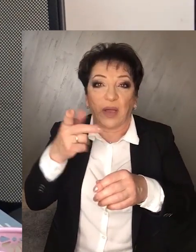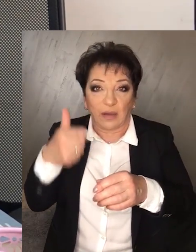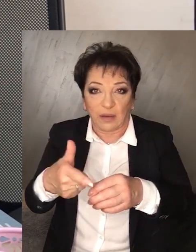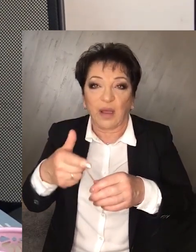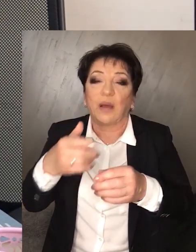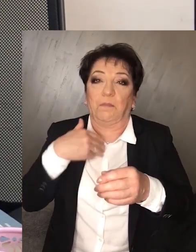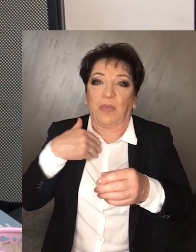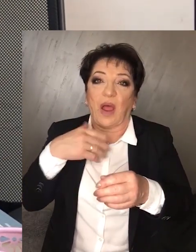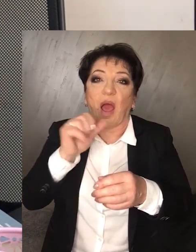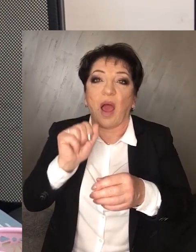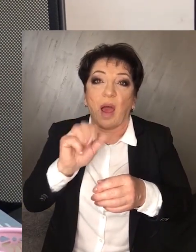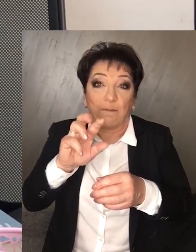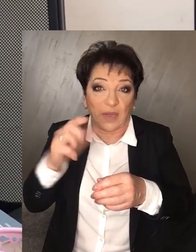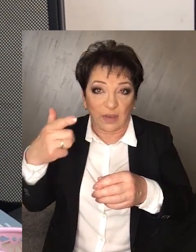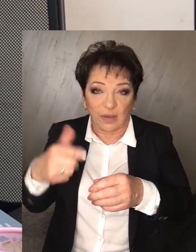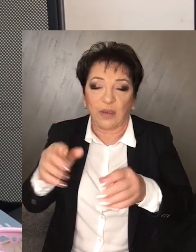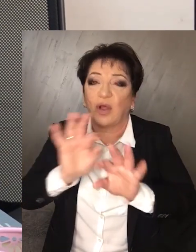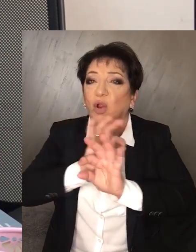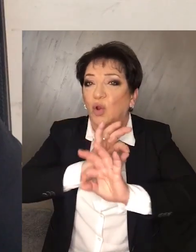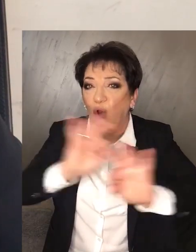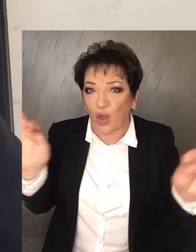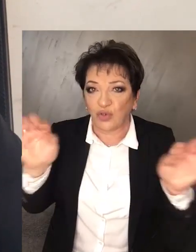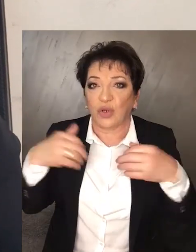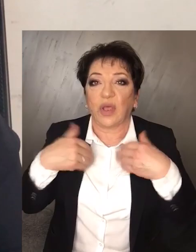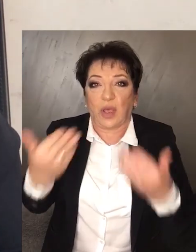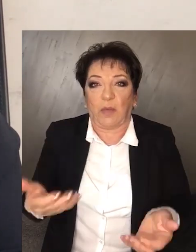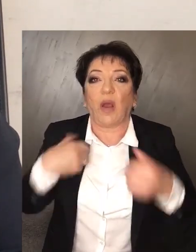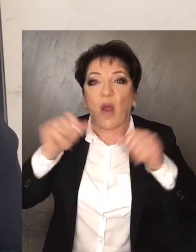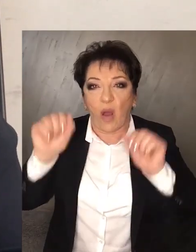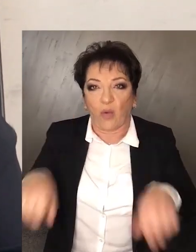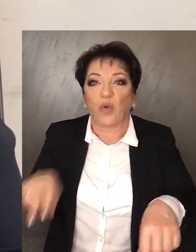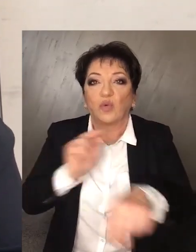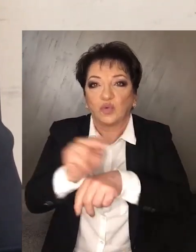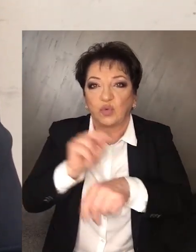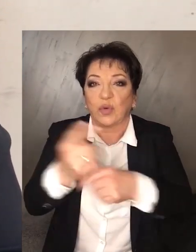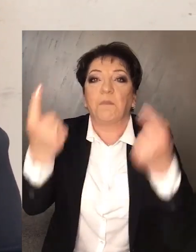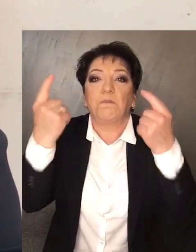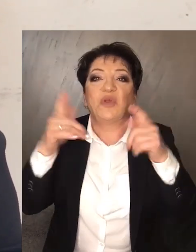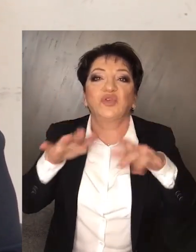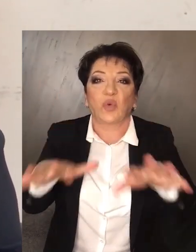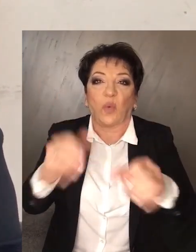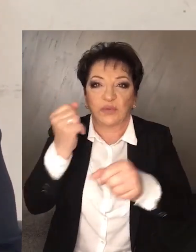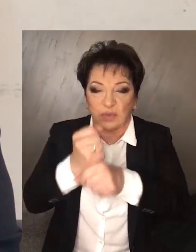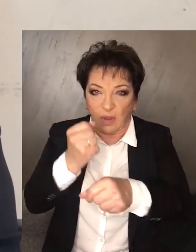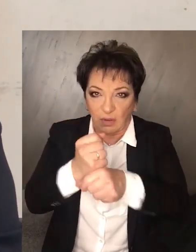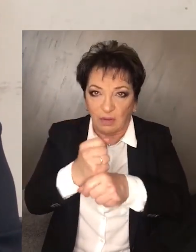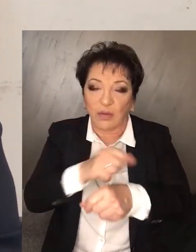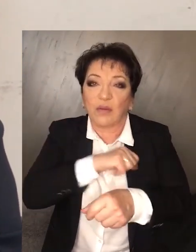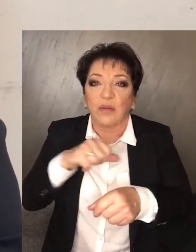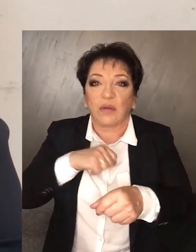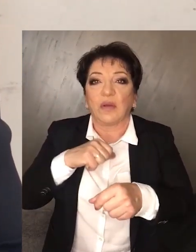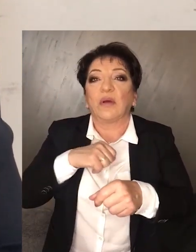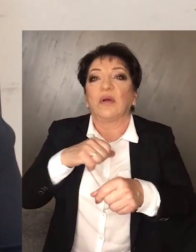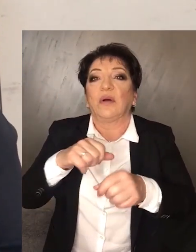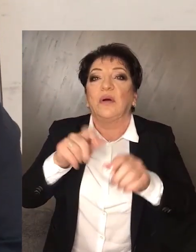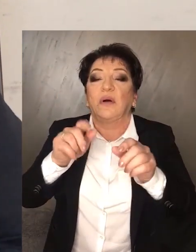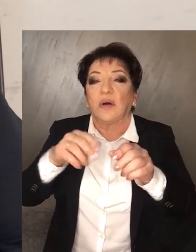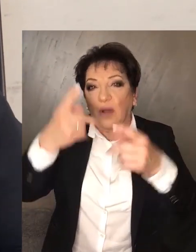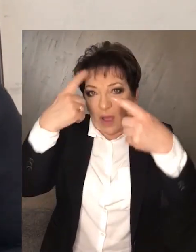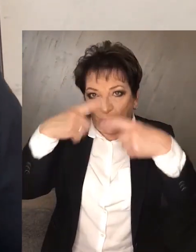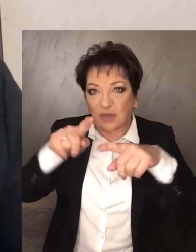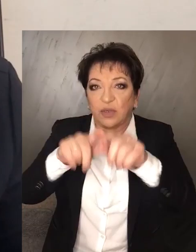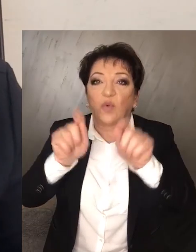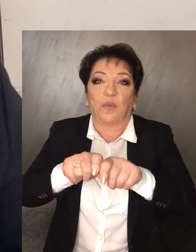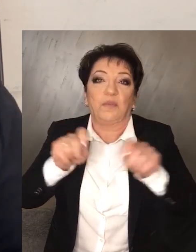որ այսինքն համադրել է այբուբենը, սարքել է լիարժեք այբուբեն, որով մենք կարող ենք հիմա երեխաներին ուսուցանել,